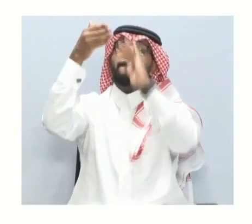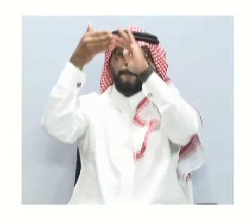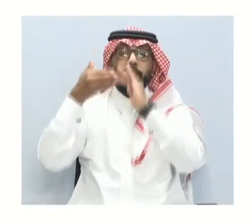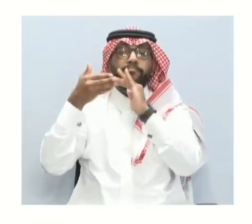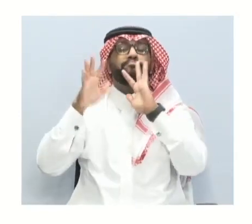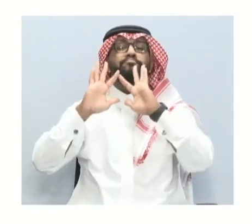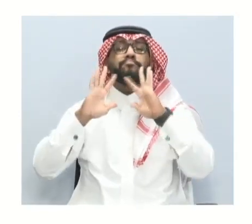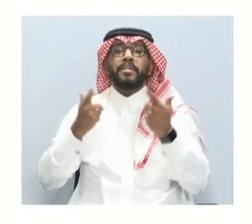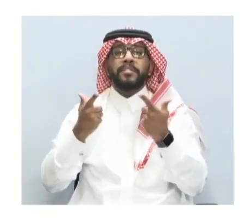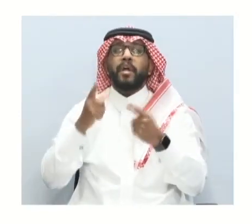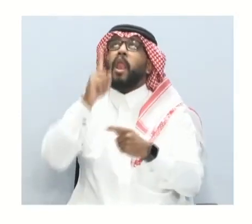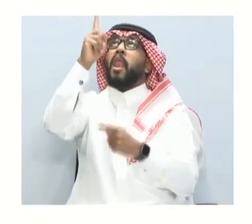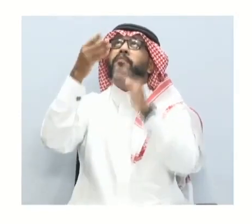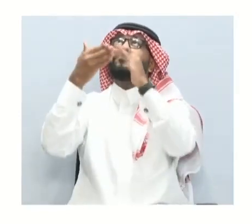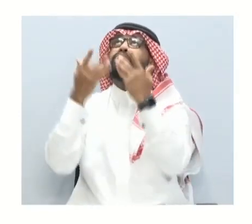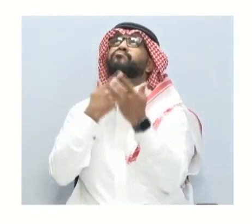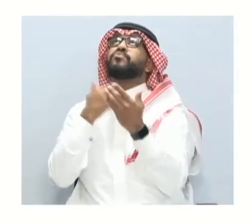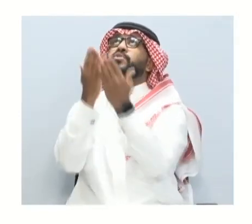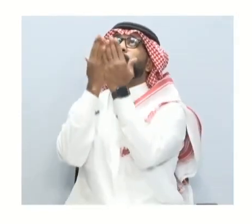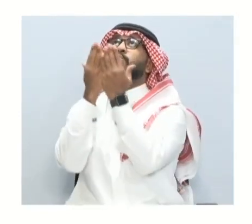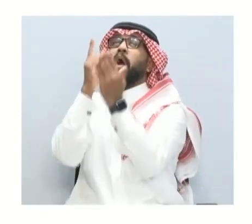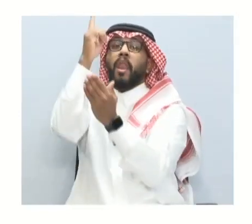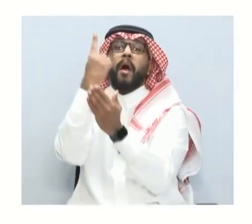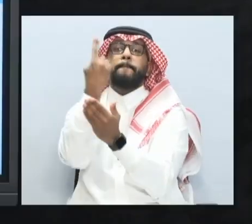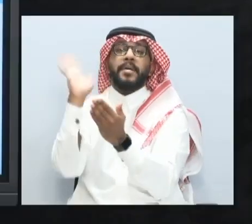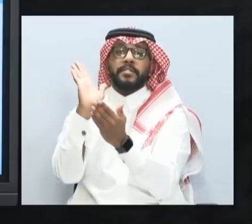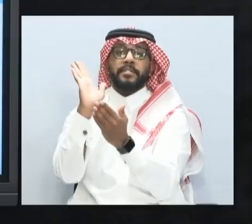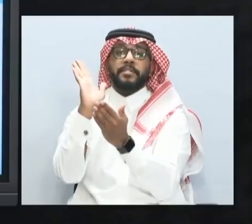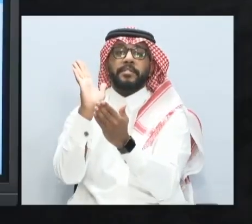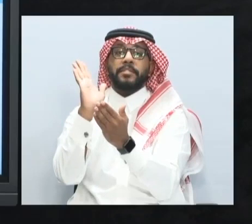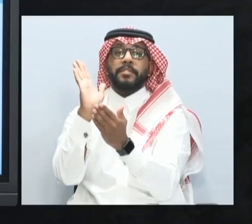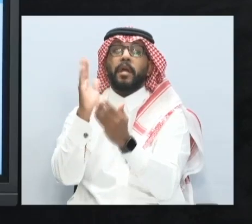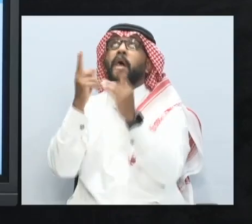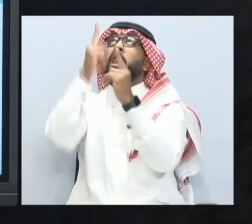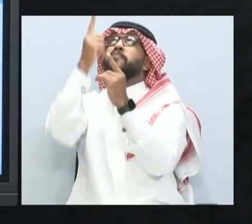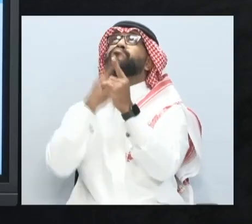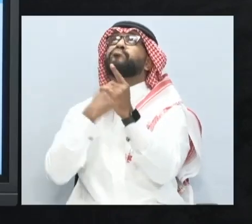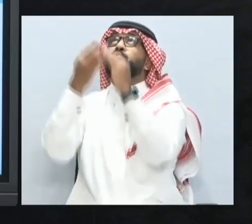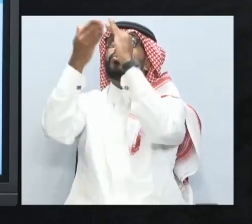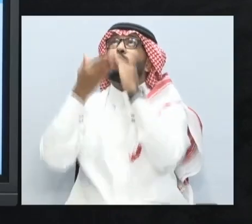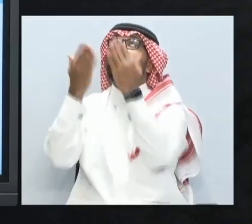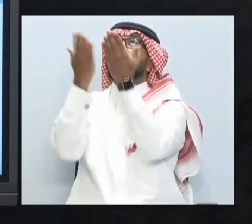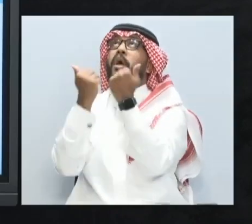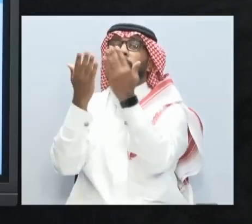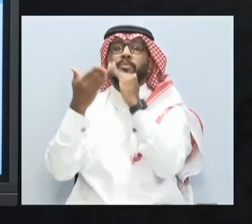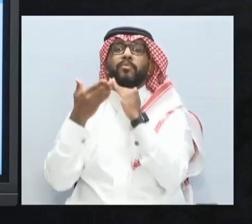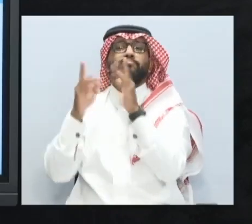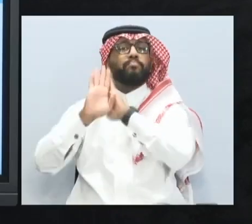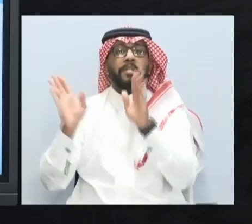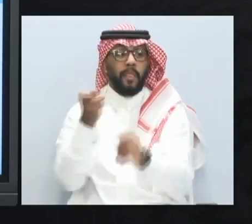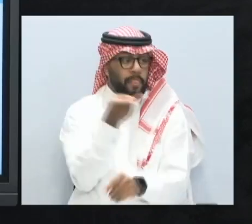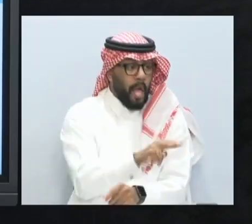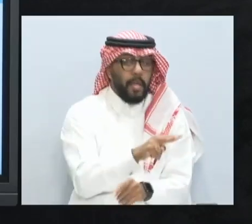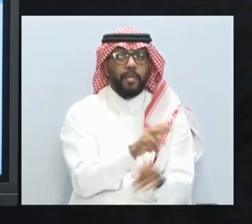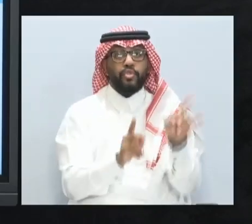هذا فانك لا تستغيث الا به ولا تدعو الا هو سبحانه لانه هو بيده النفع وبيده الضر فمن صرف هذه لغير